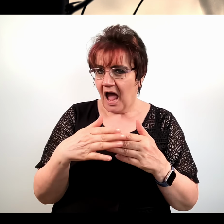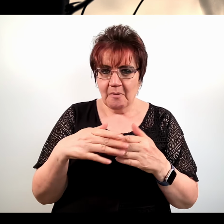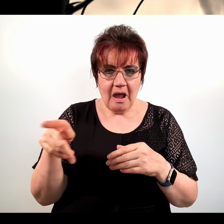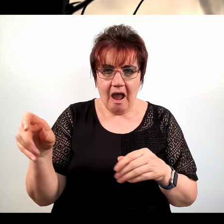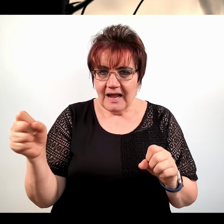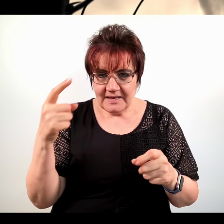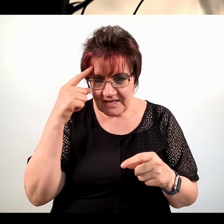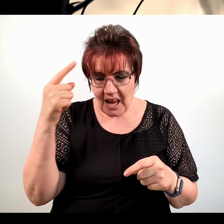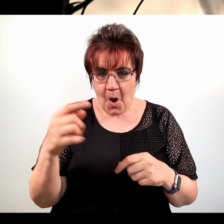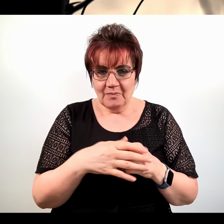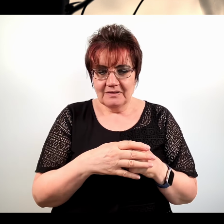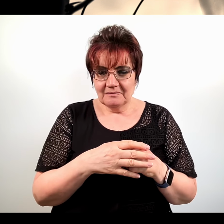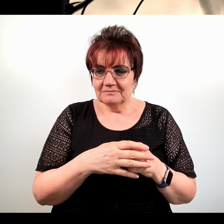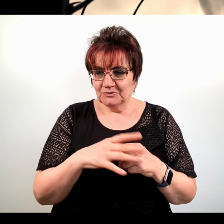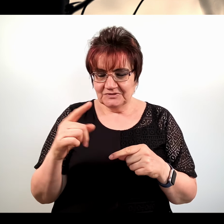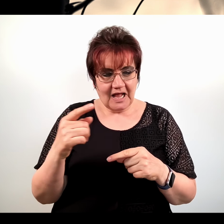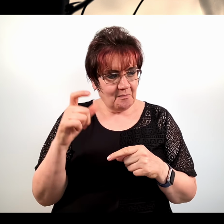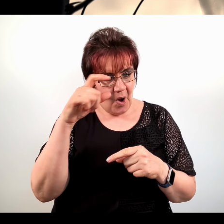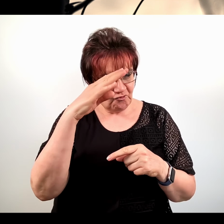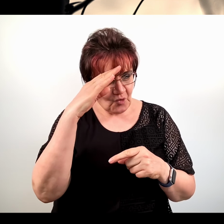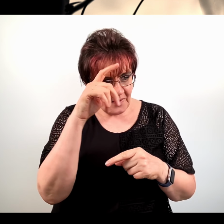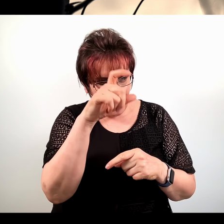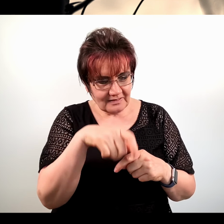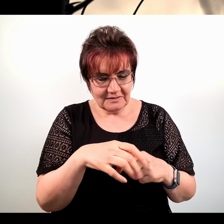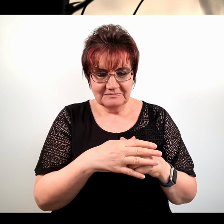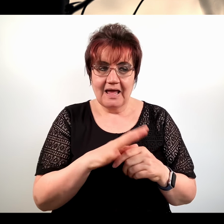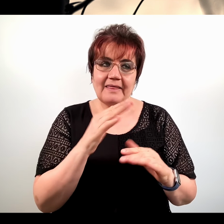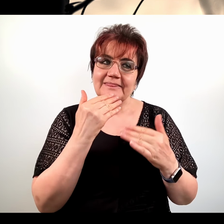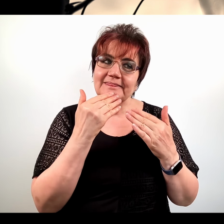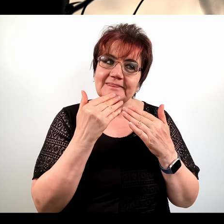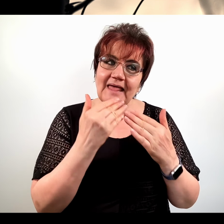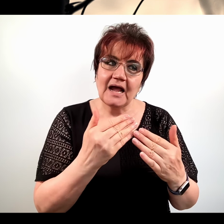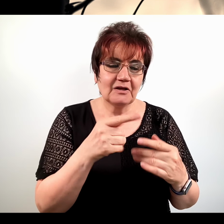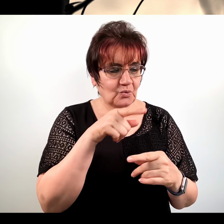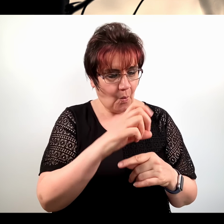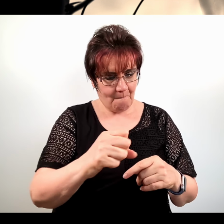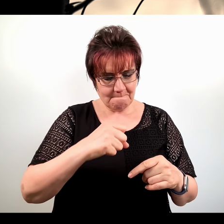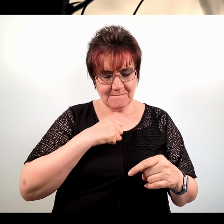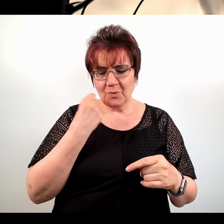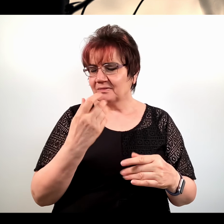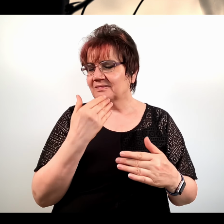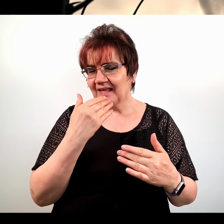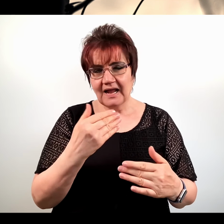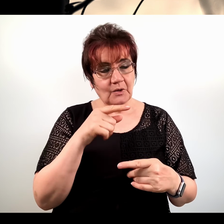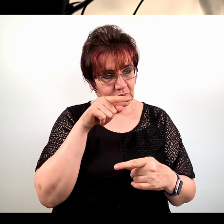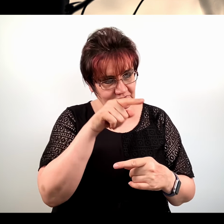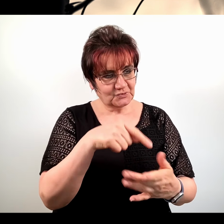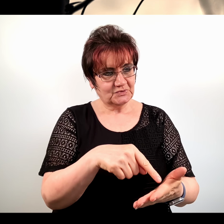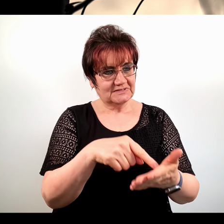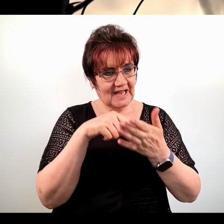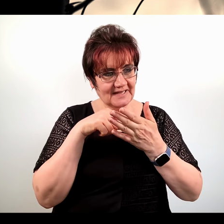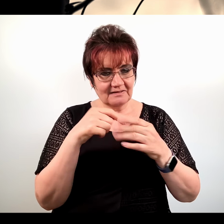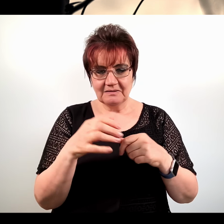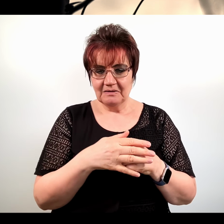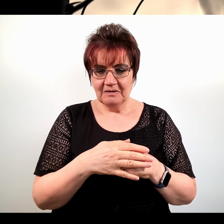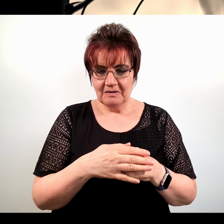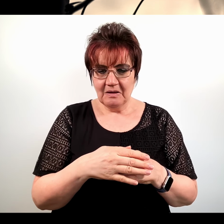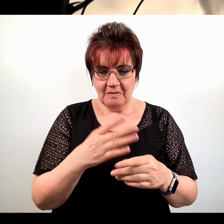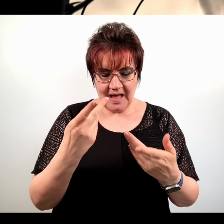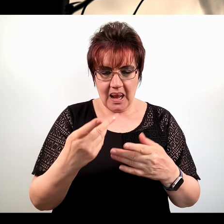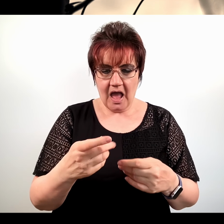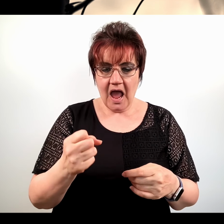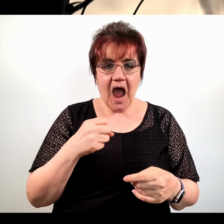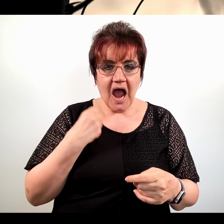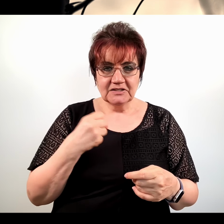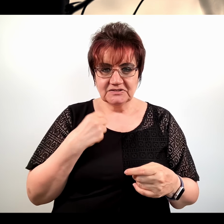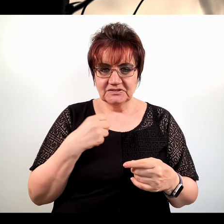konnte sein Glück kaum fassen und sprach zum Soldaten, »Ich danke dir für deinen Mut und dass du mir gezeigt hast, dass